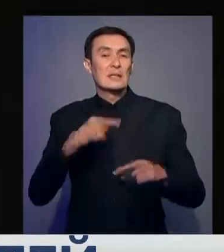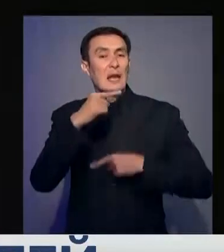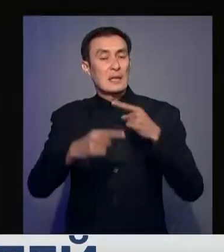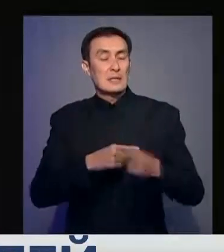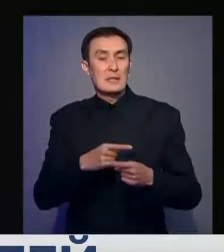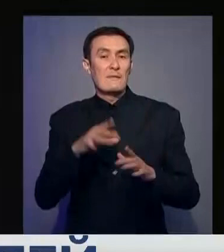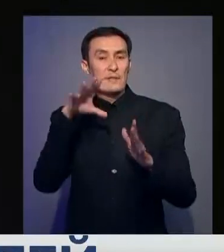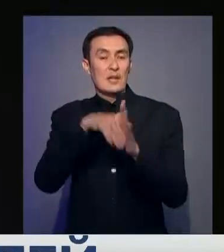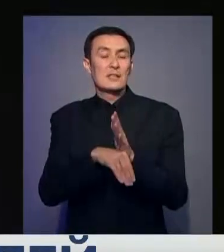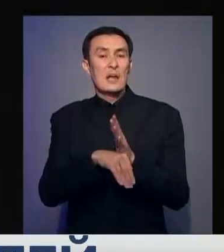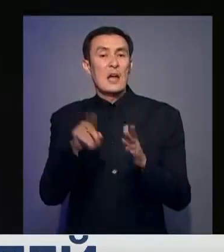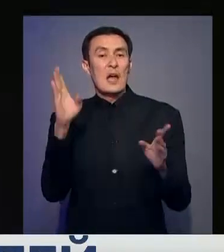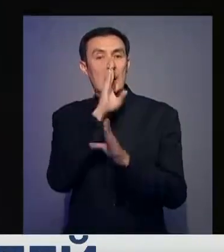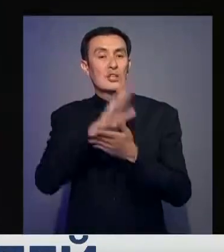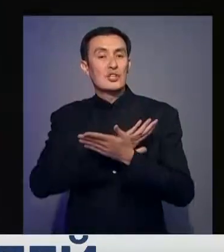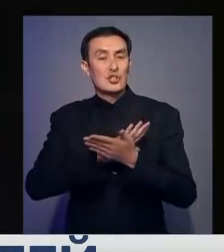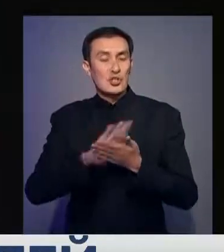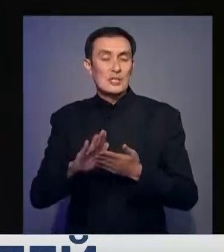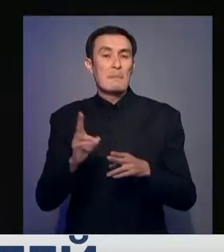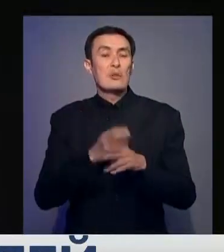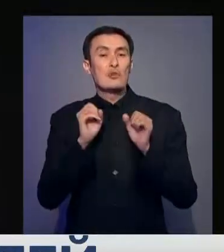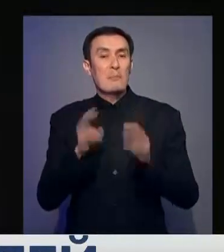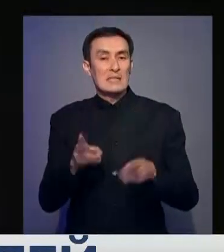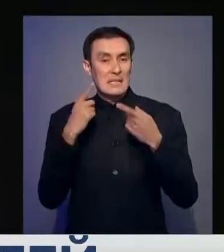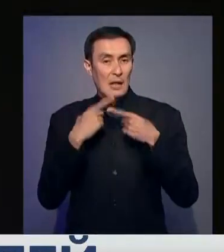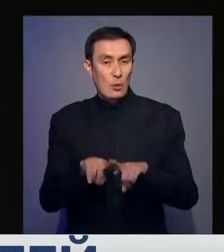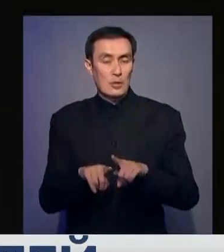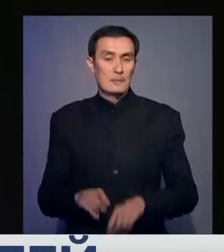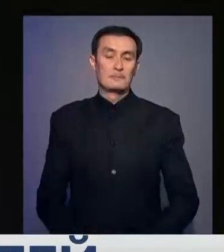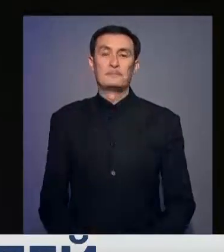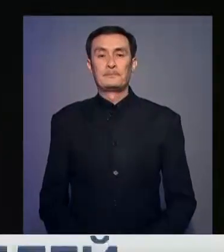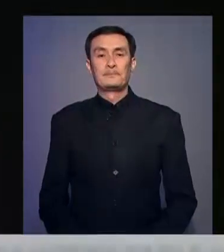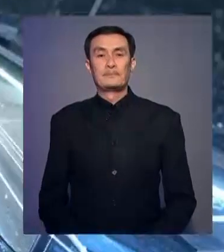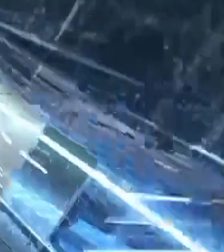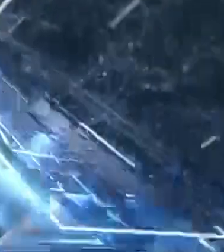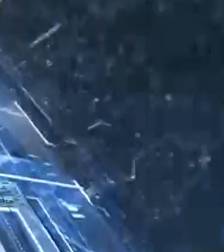широко внедряете экологически чистые и безопасные технологии.